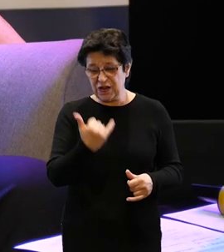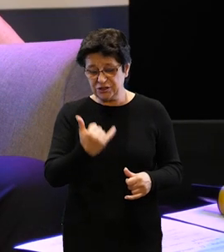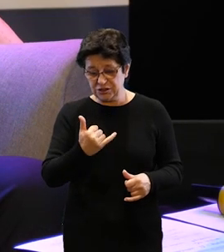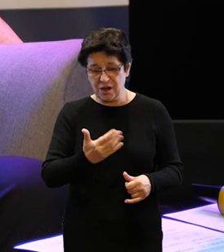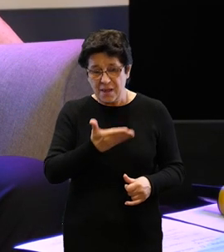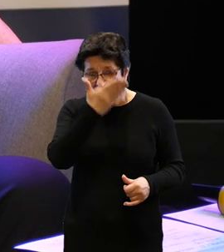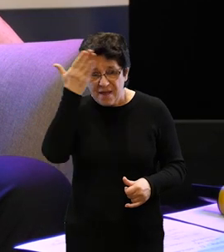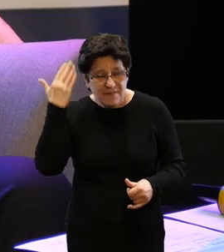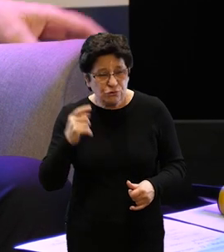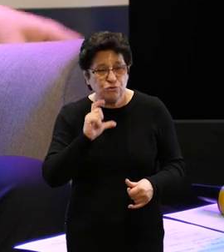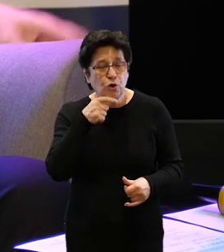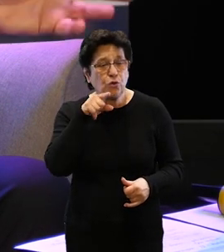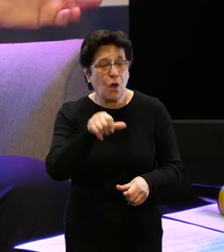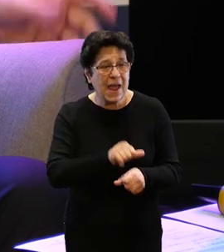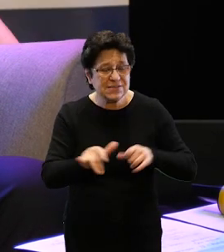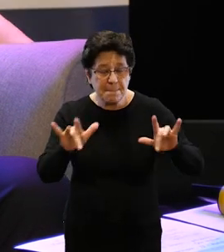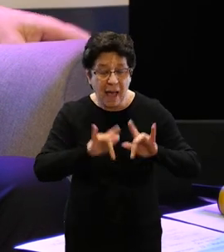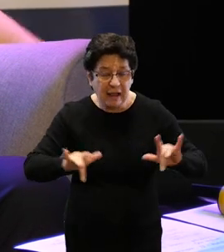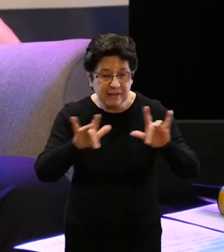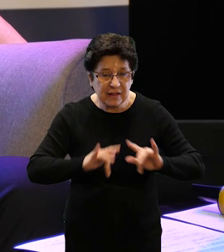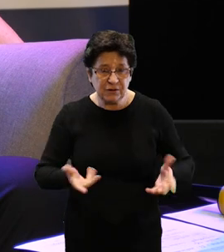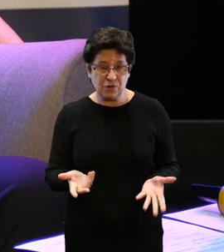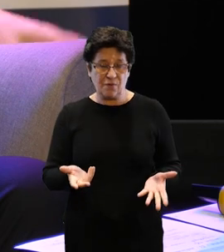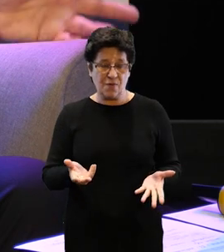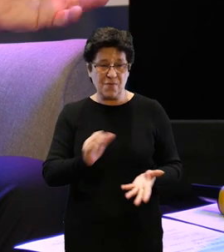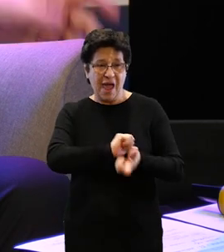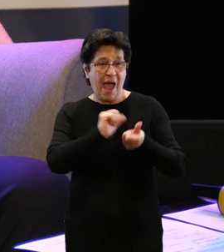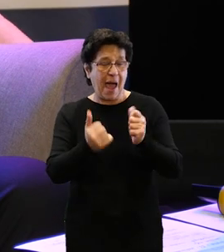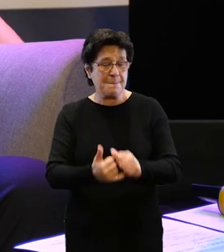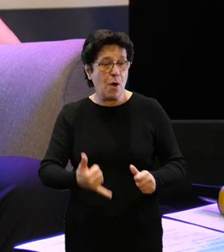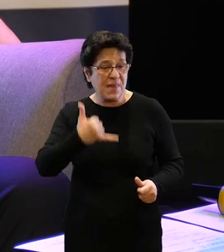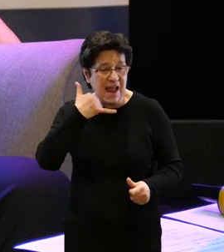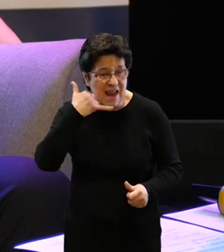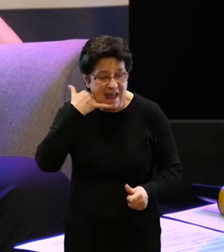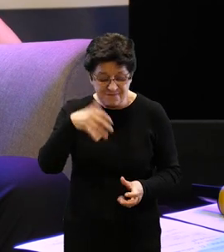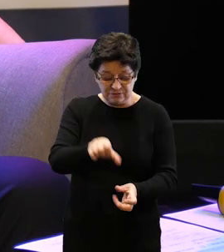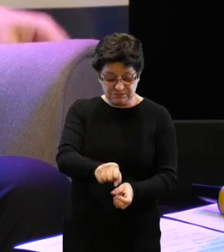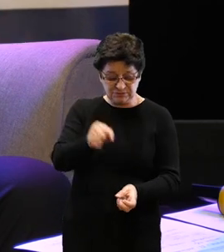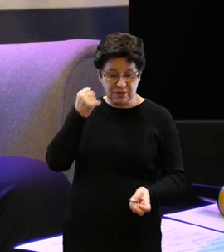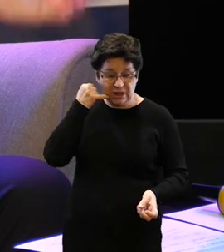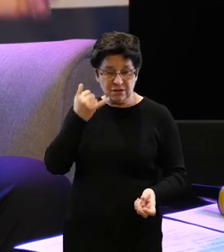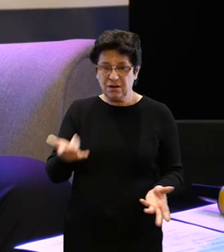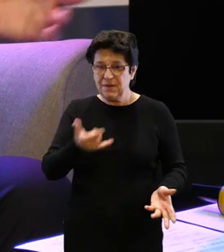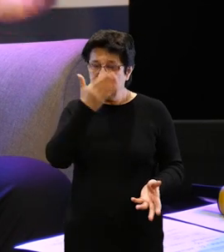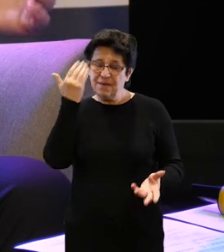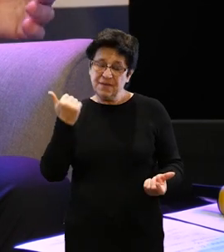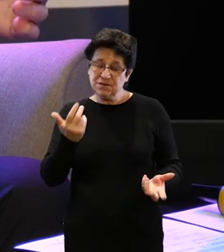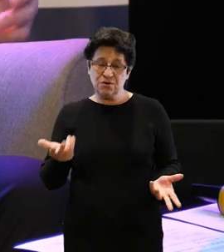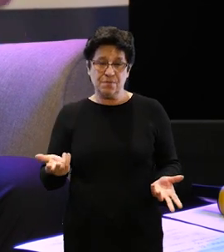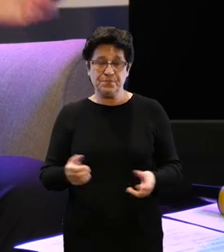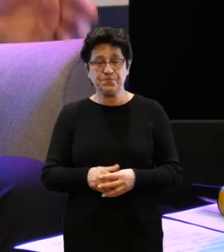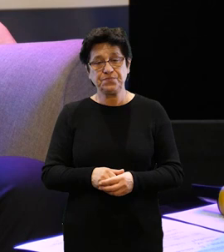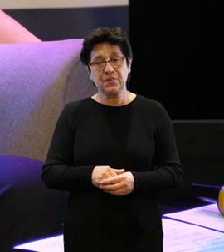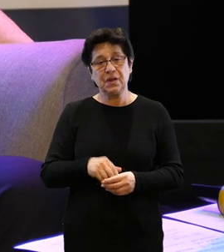stacjonarny a magnetofon wygląda jak pojazd kosmiczny mówię o szpulowym magnetofonie nie tak że te rzeczy że tak